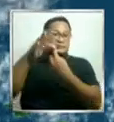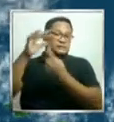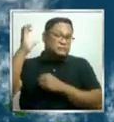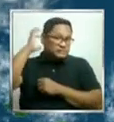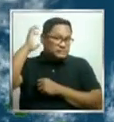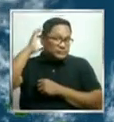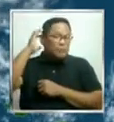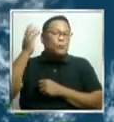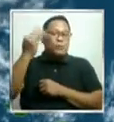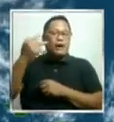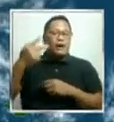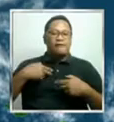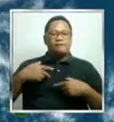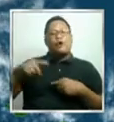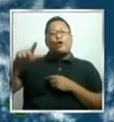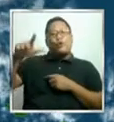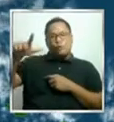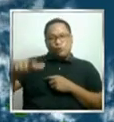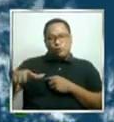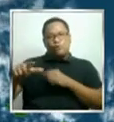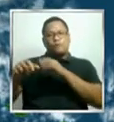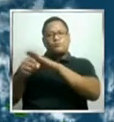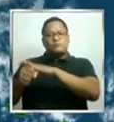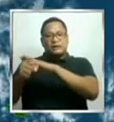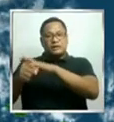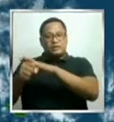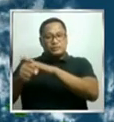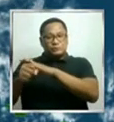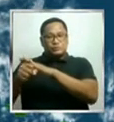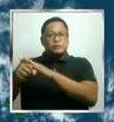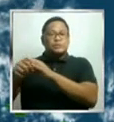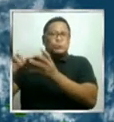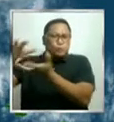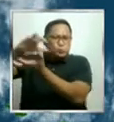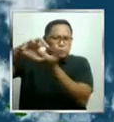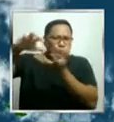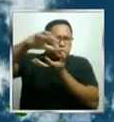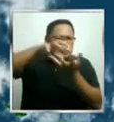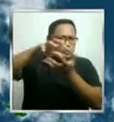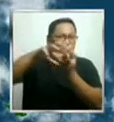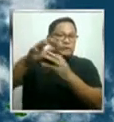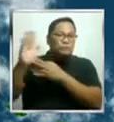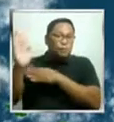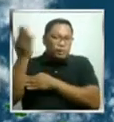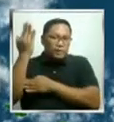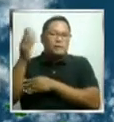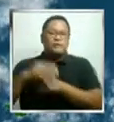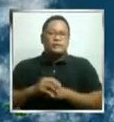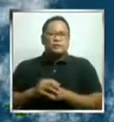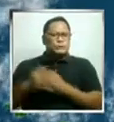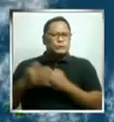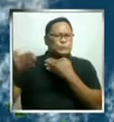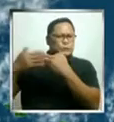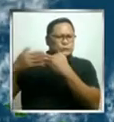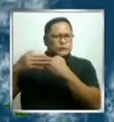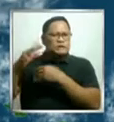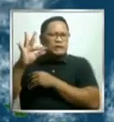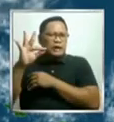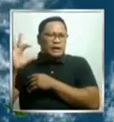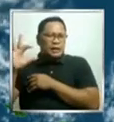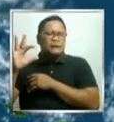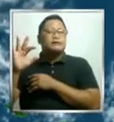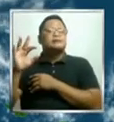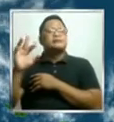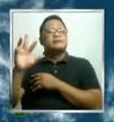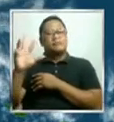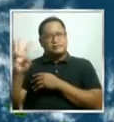dahil sa low pressure area na pumasok na ng Philippine Area of Responsibility kaninang umaga. Nasa layo na lamang 960